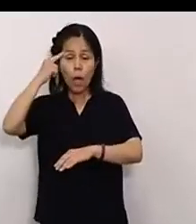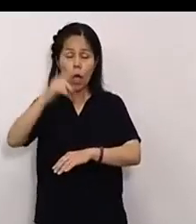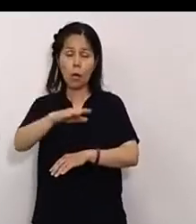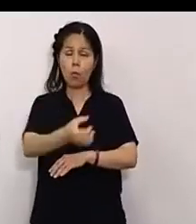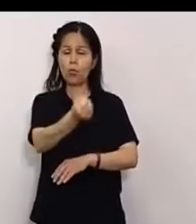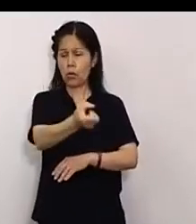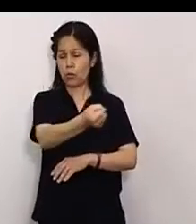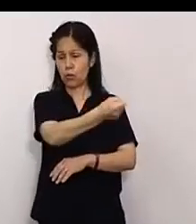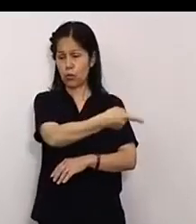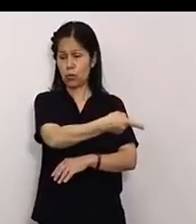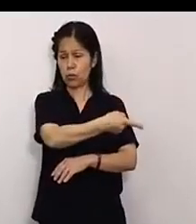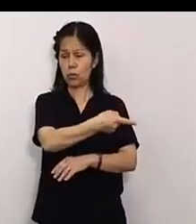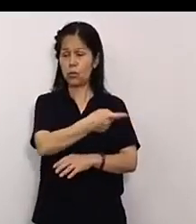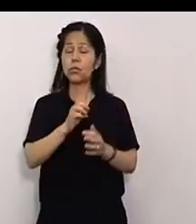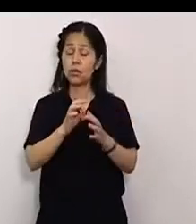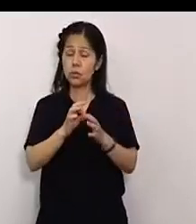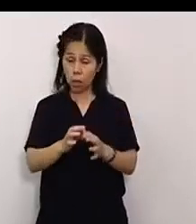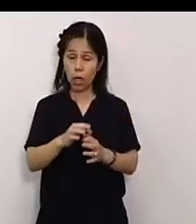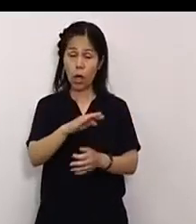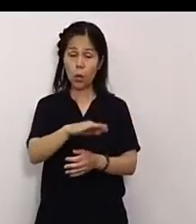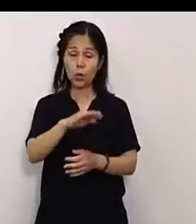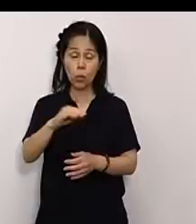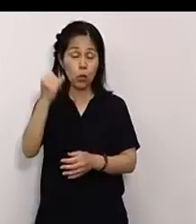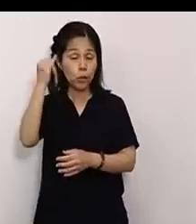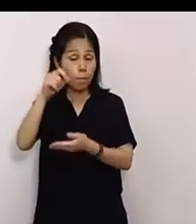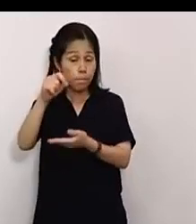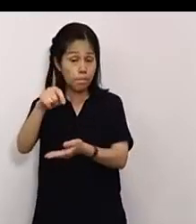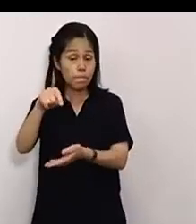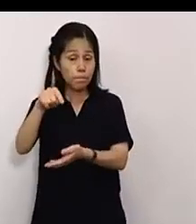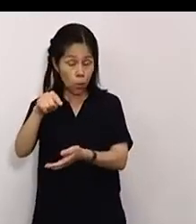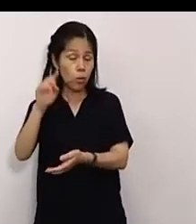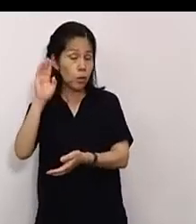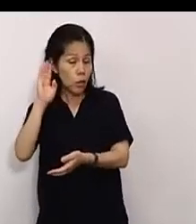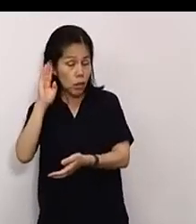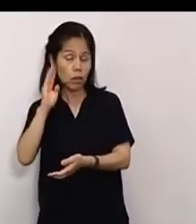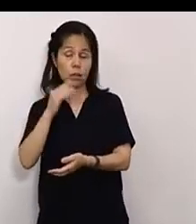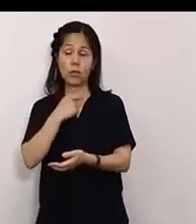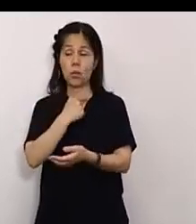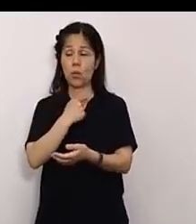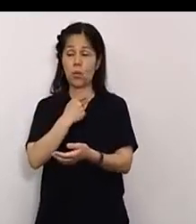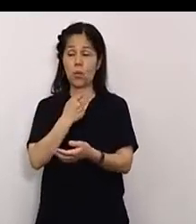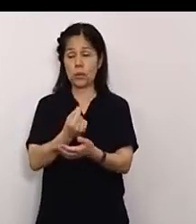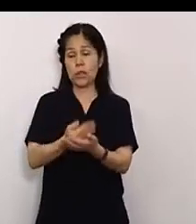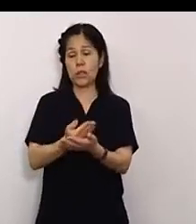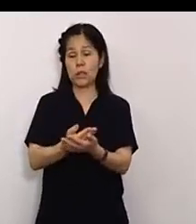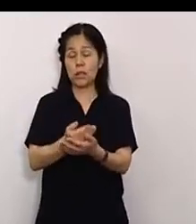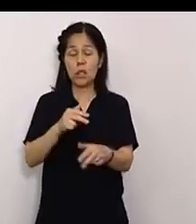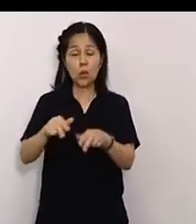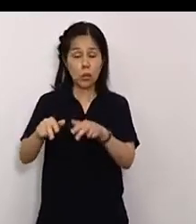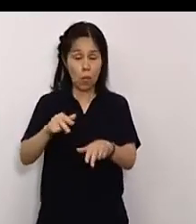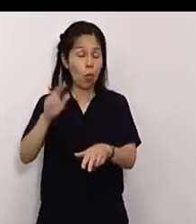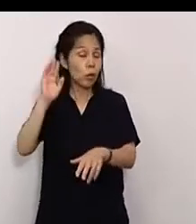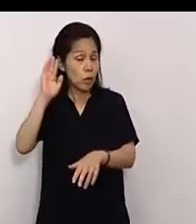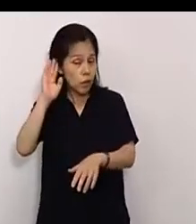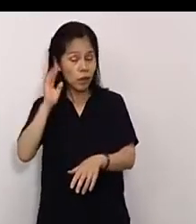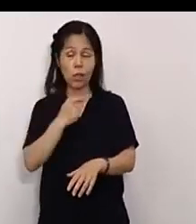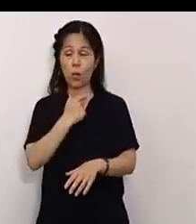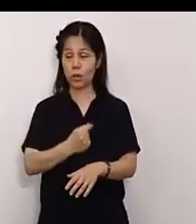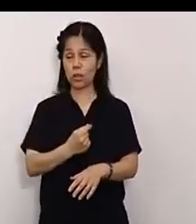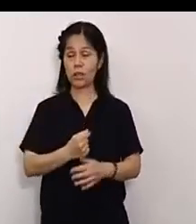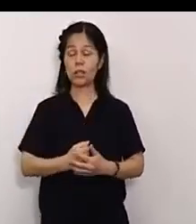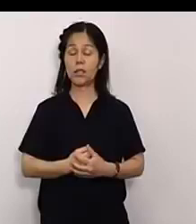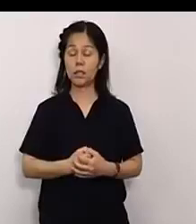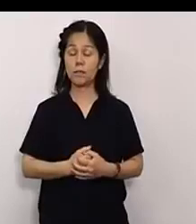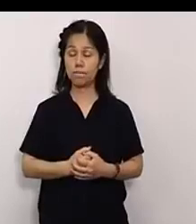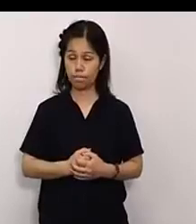もっとあの、子どもの意見表明というのを、もっと、行政として都として、やってもらいたいなと